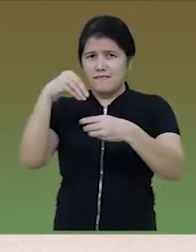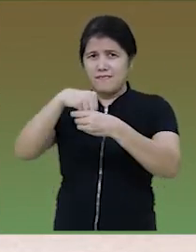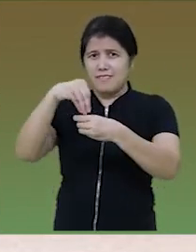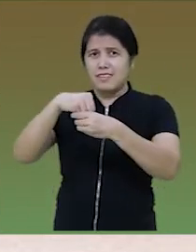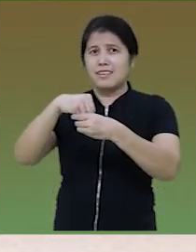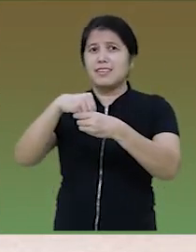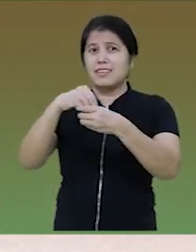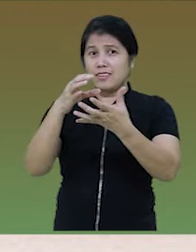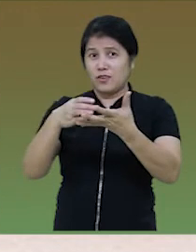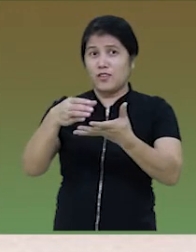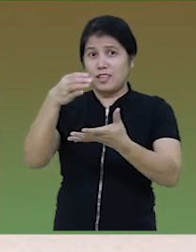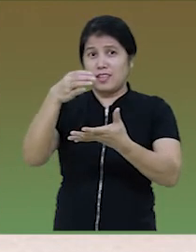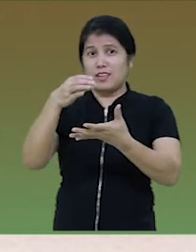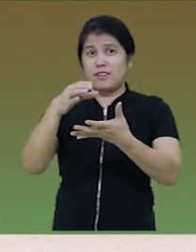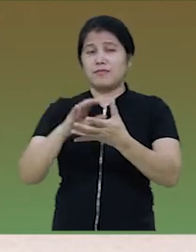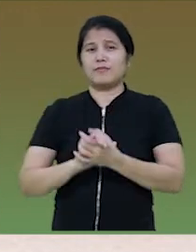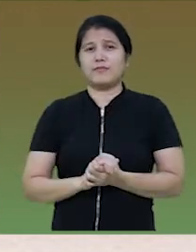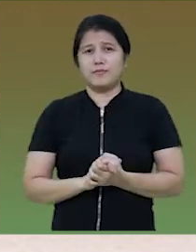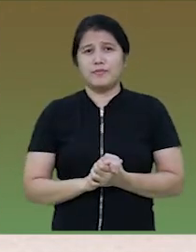lalagyan.